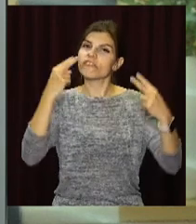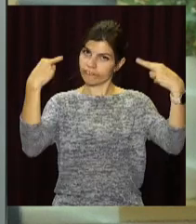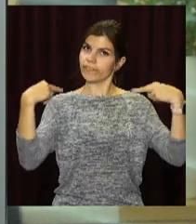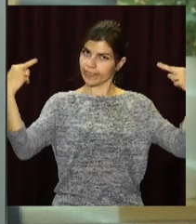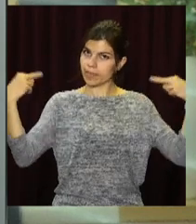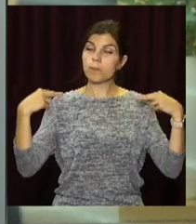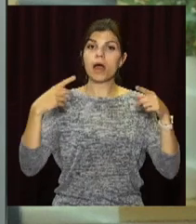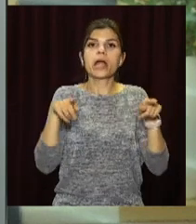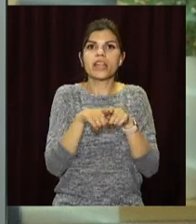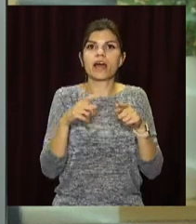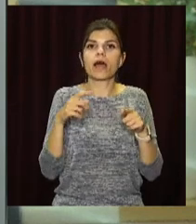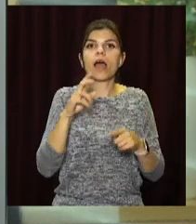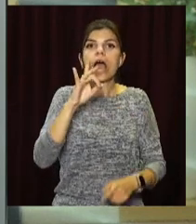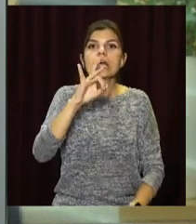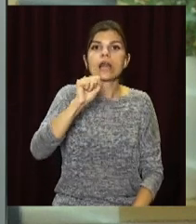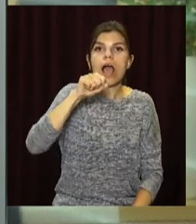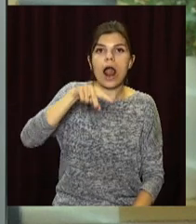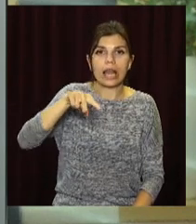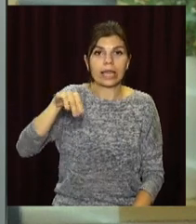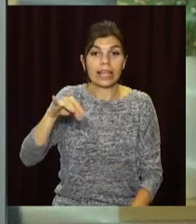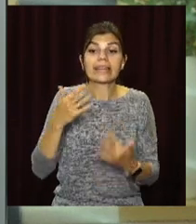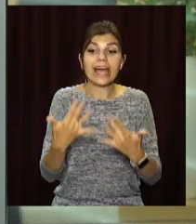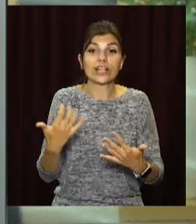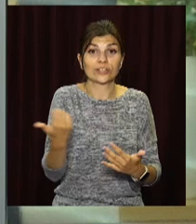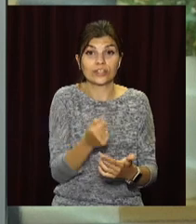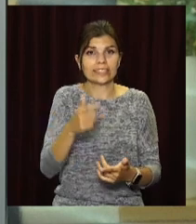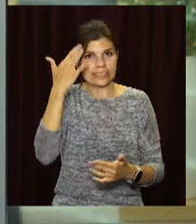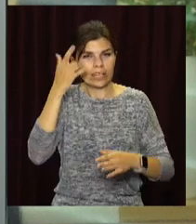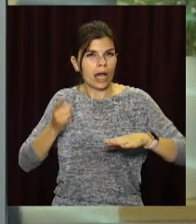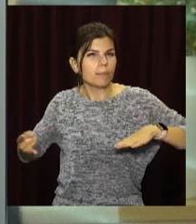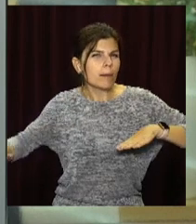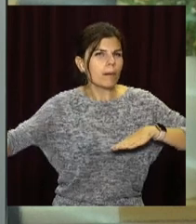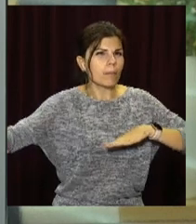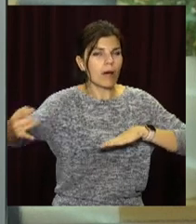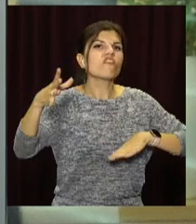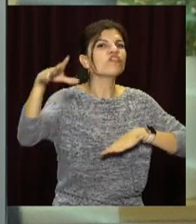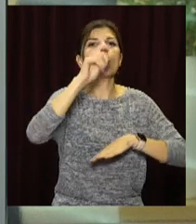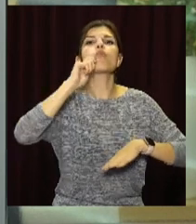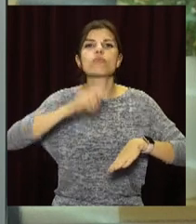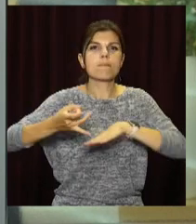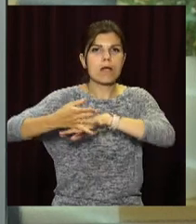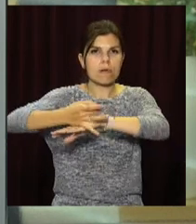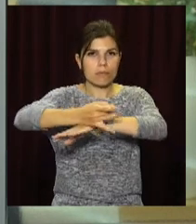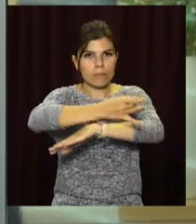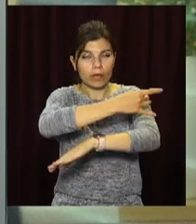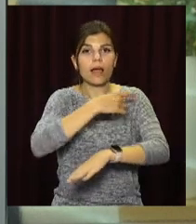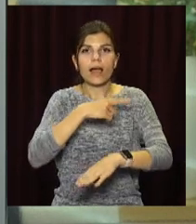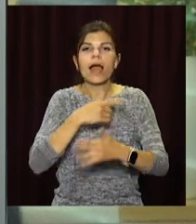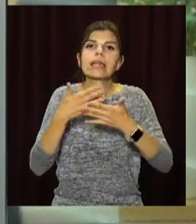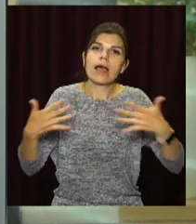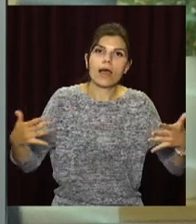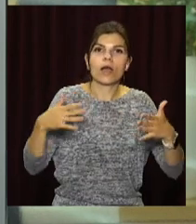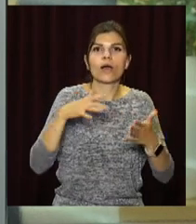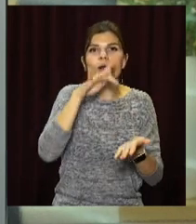до такого виду спорту, як ралі. За кілька тижнів вони планують об'їхати чи не всю країну, а дорогою заїжджають до